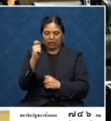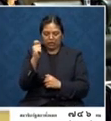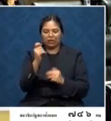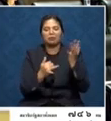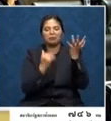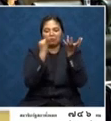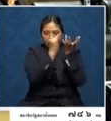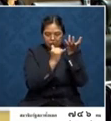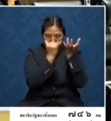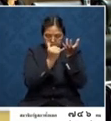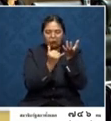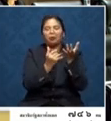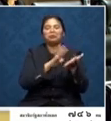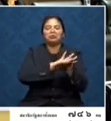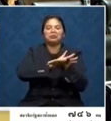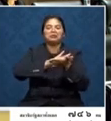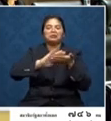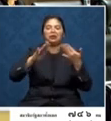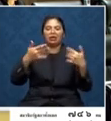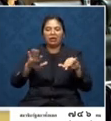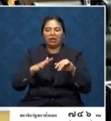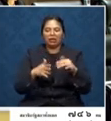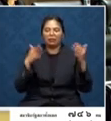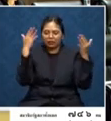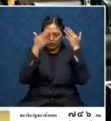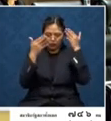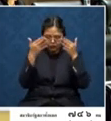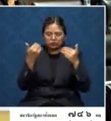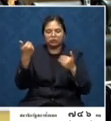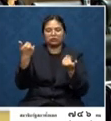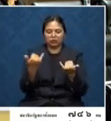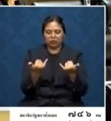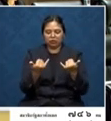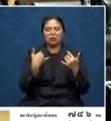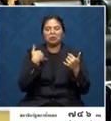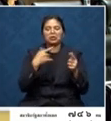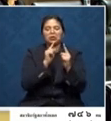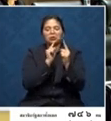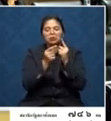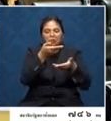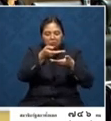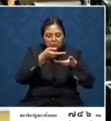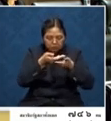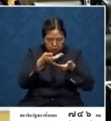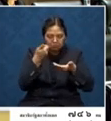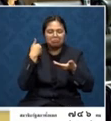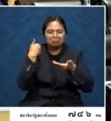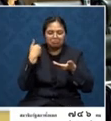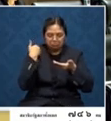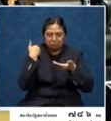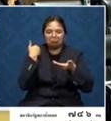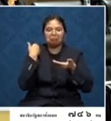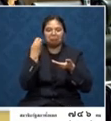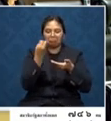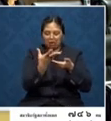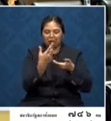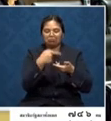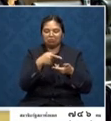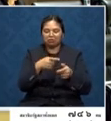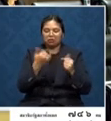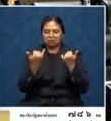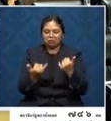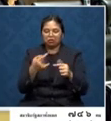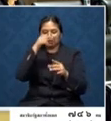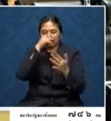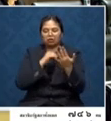แล้วแล้วก็ประเทศอินโดนีเซียเองตอนนี้ก็มีความคืบหน้าในการเจรจาความตกลงเป็นอย่างมากในขณะที่ประเทศไทยค่ะจนถึงวันนี้ที่